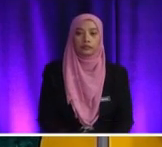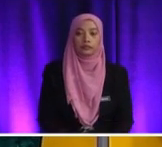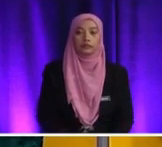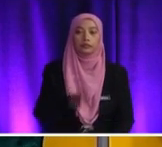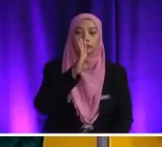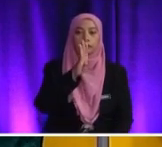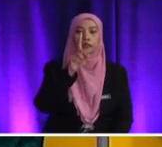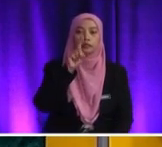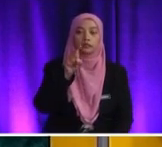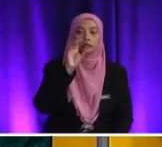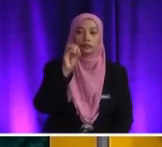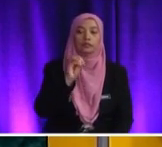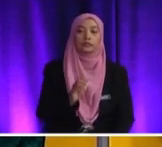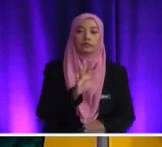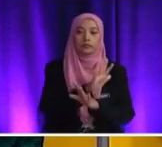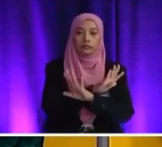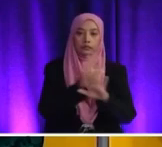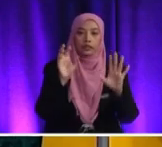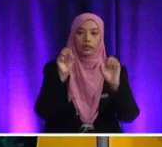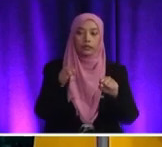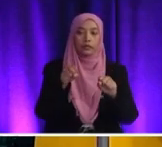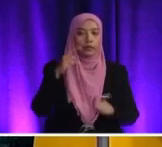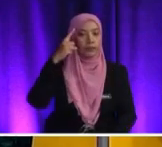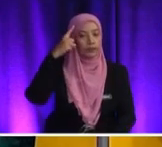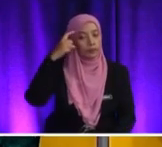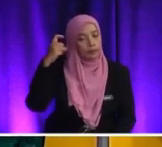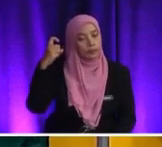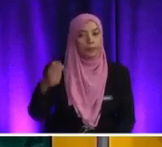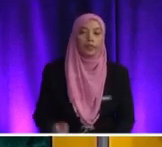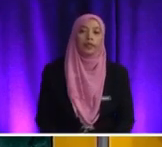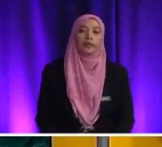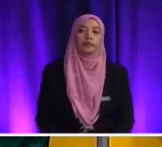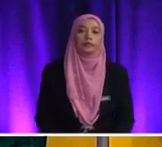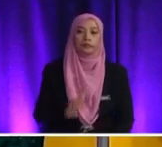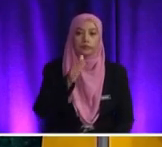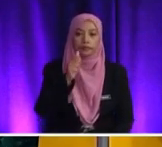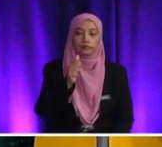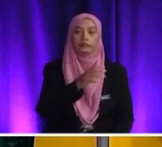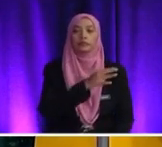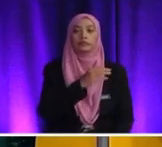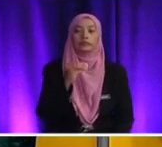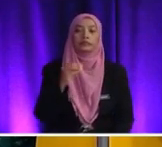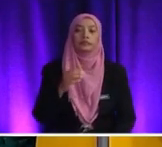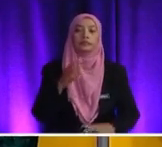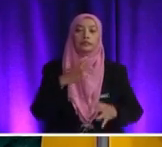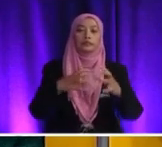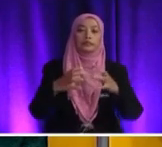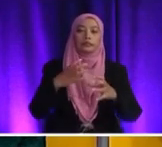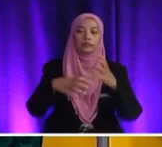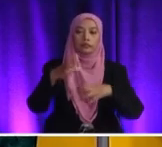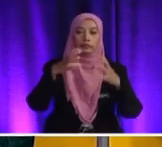4.0 nih kita tak boleh lagi mimpi dengan Grey dan pencapaian Cemerlang